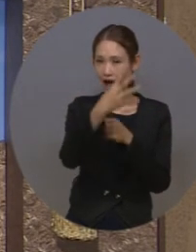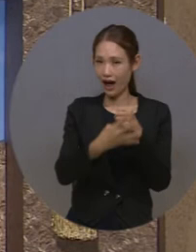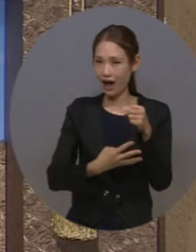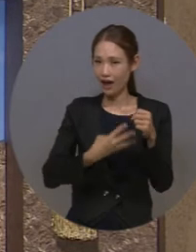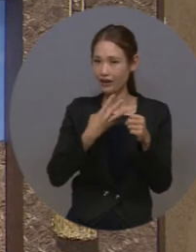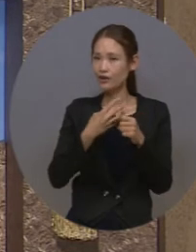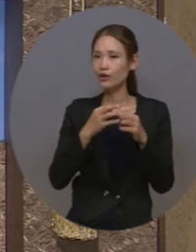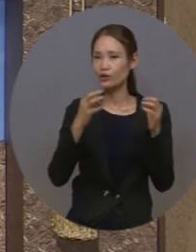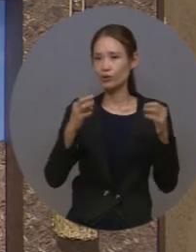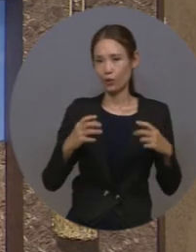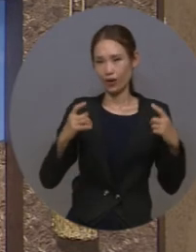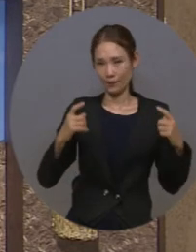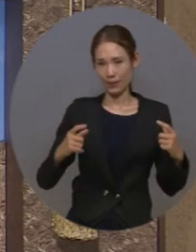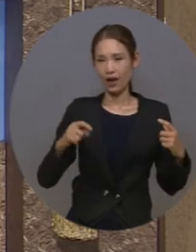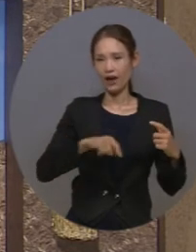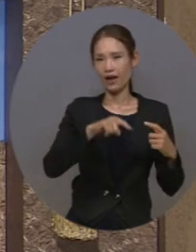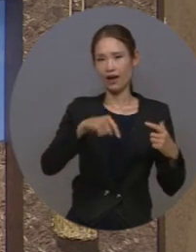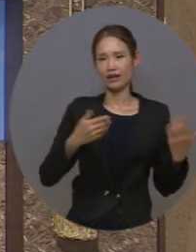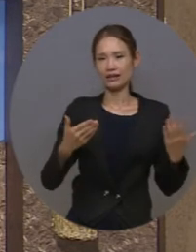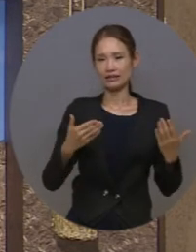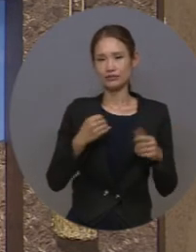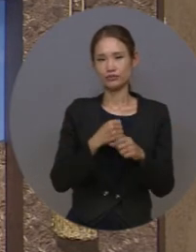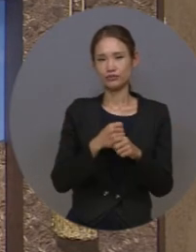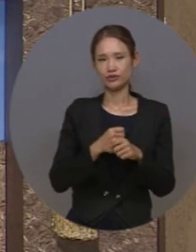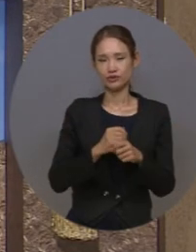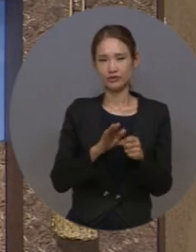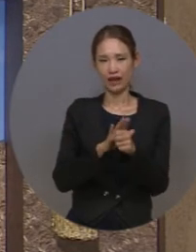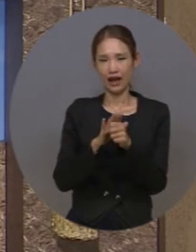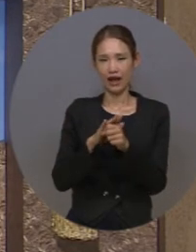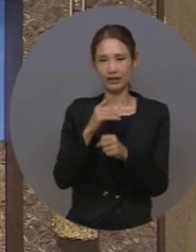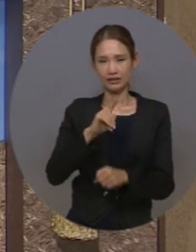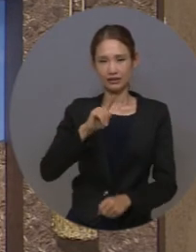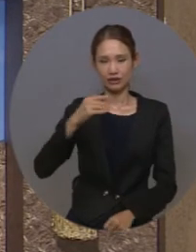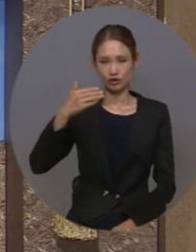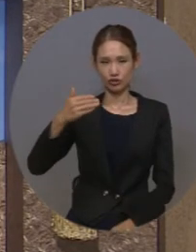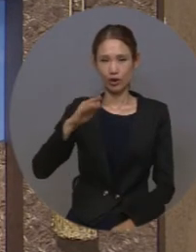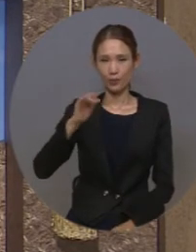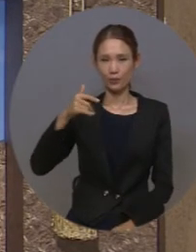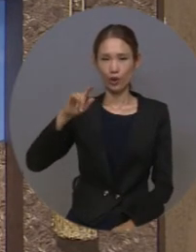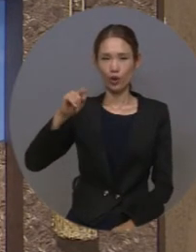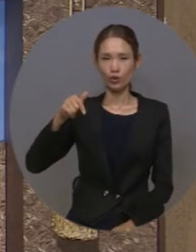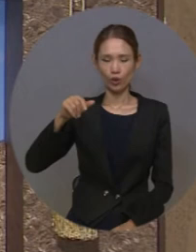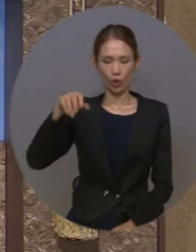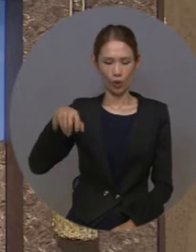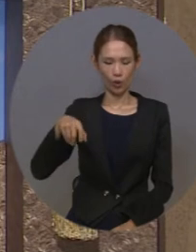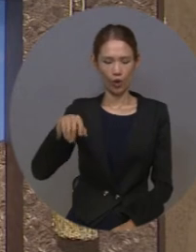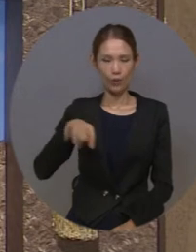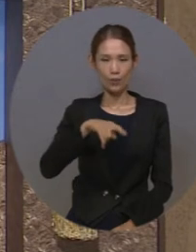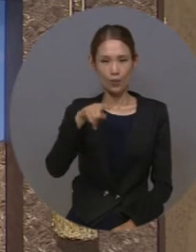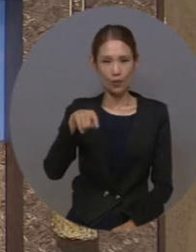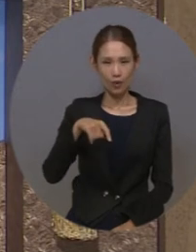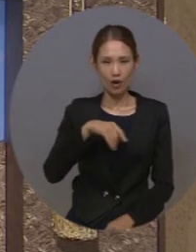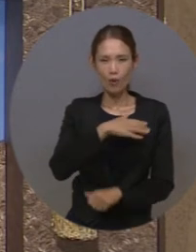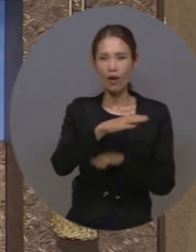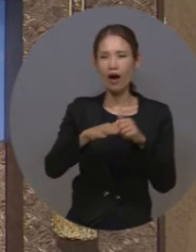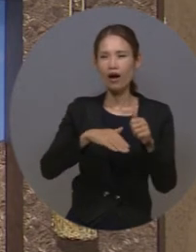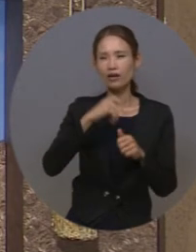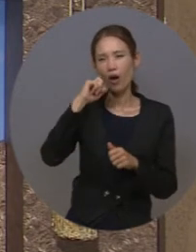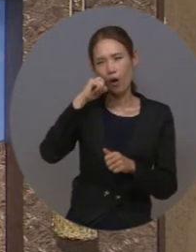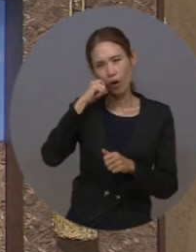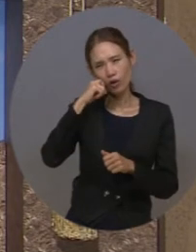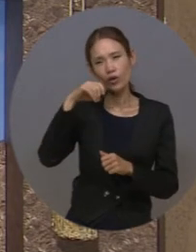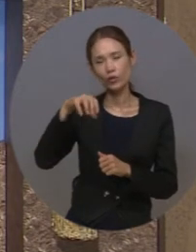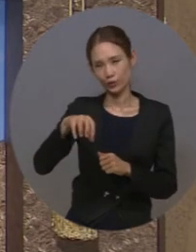했거든요. 한동에 네. 주민들과 같이 사랑 119를 하면서 네. 평동이라는 데가 상당히 어려운 여건 속에 있는